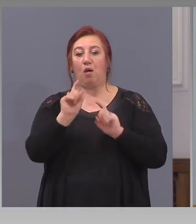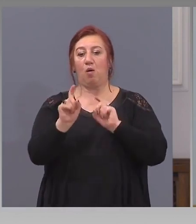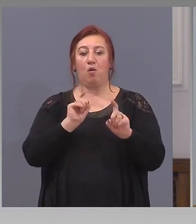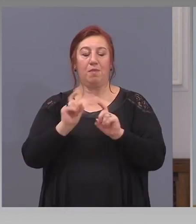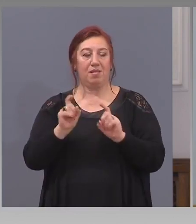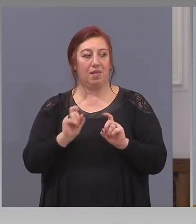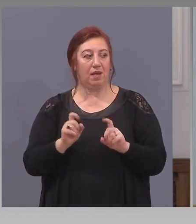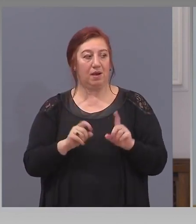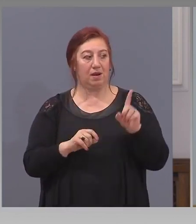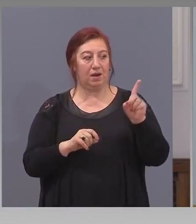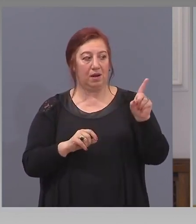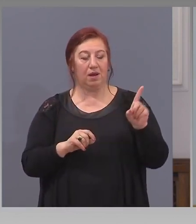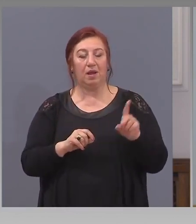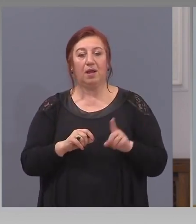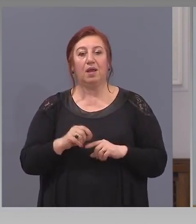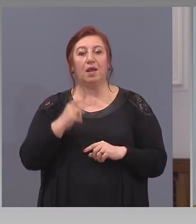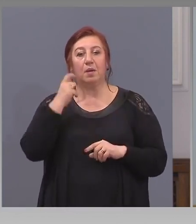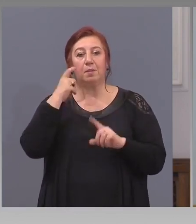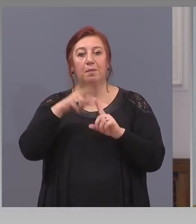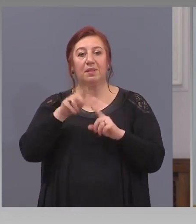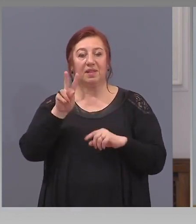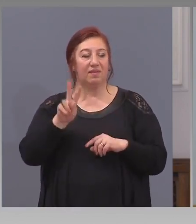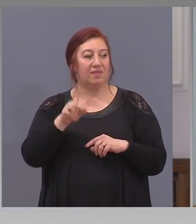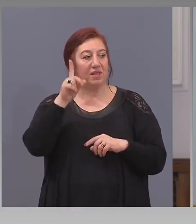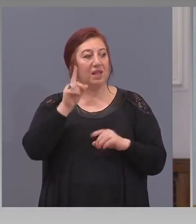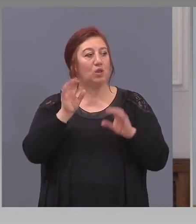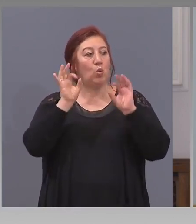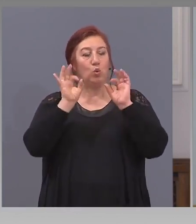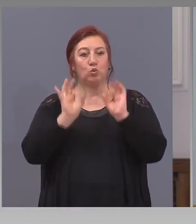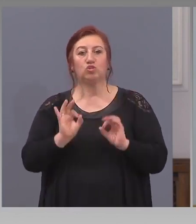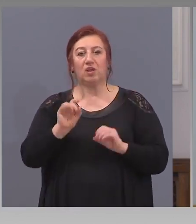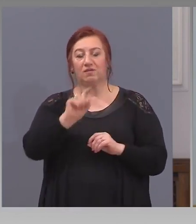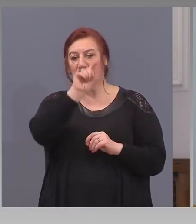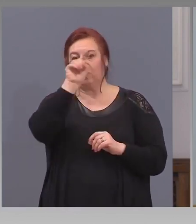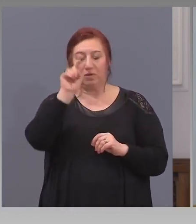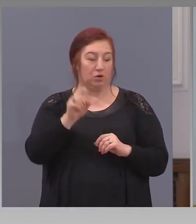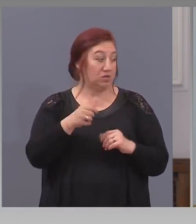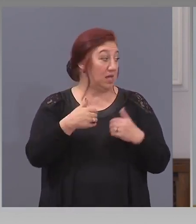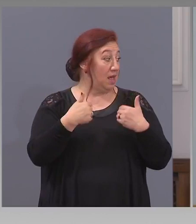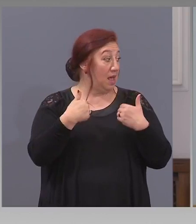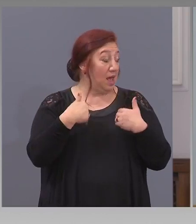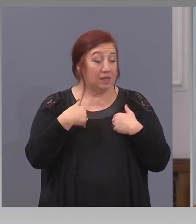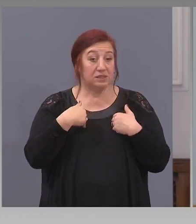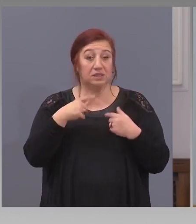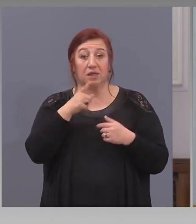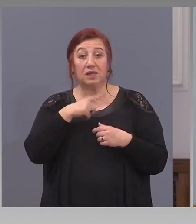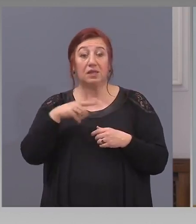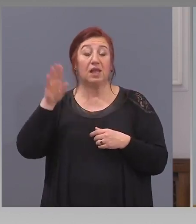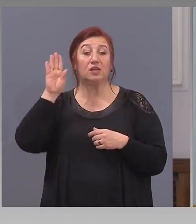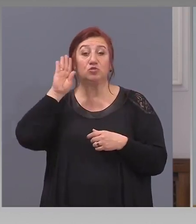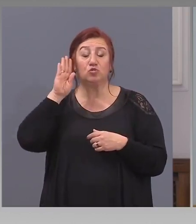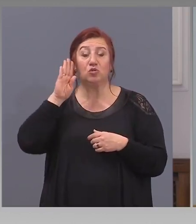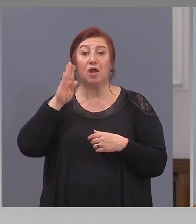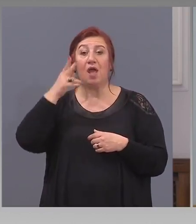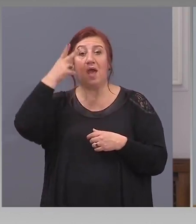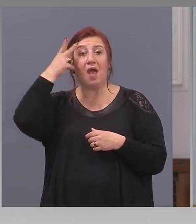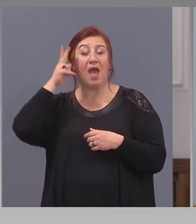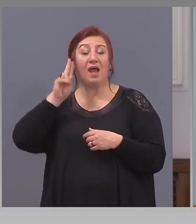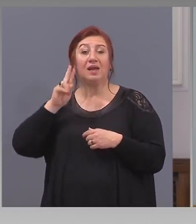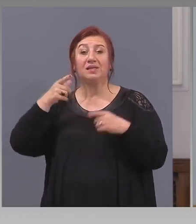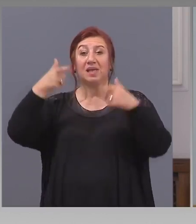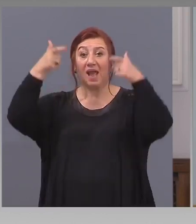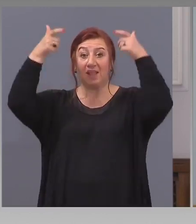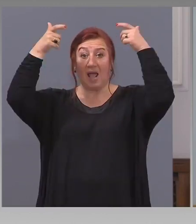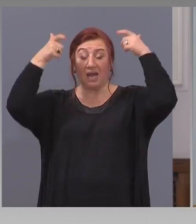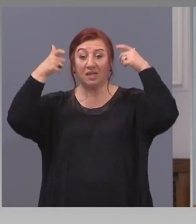Много зависи. Нямаш въпрос, може между другото и последно министър... да кажа. Аз не чух английската кралица да се изказва по адрес на